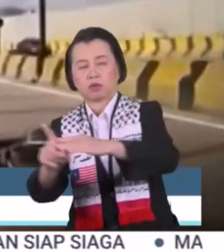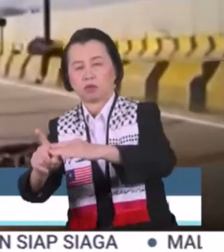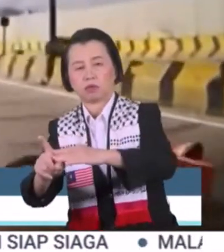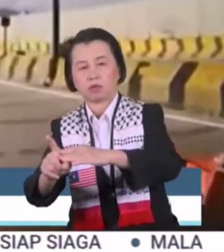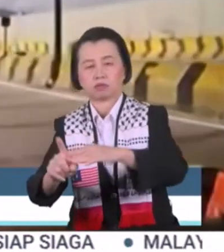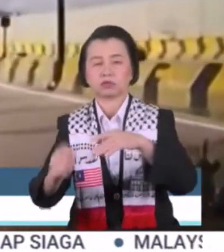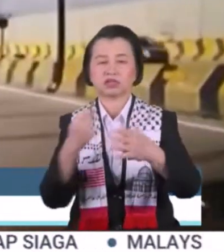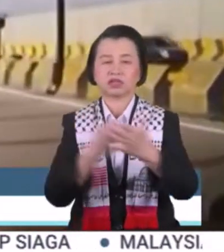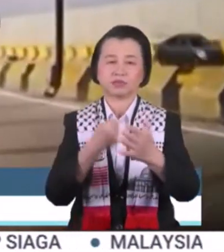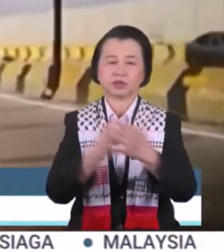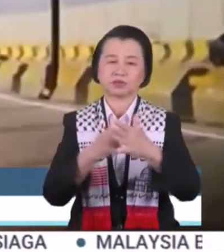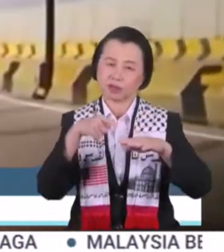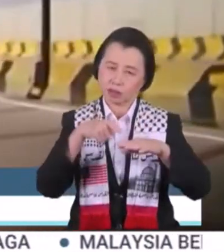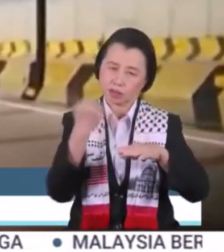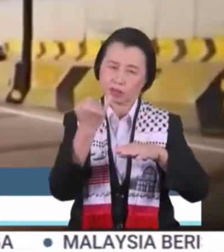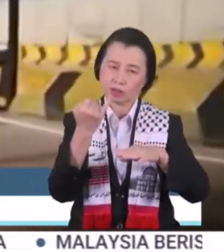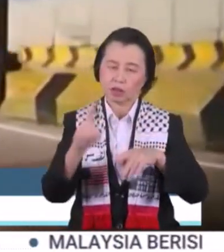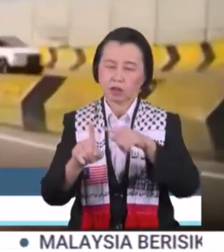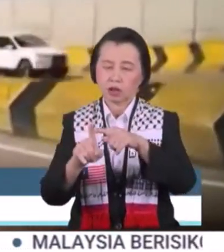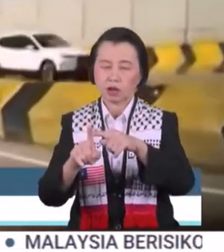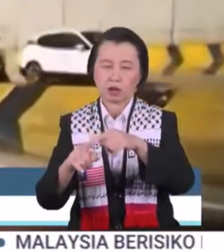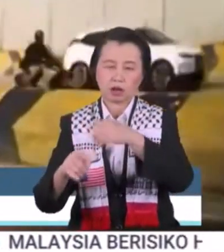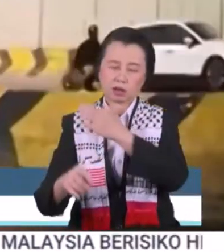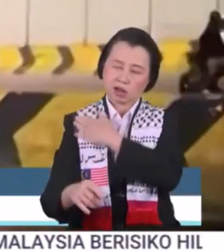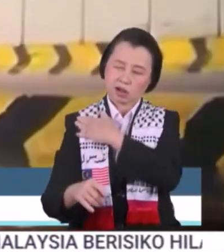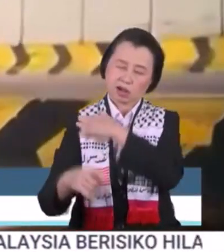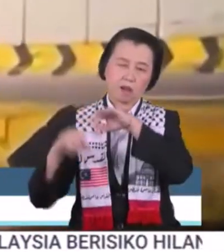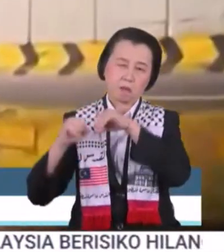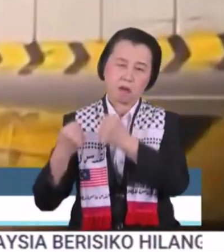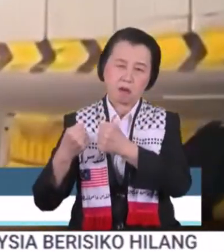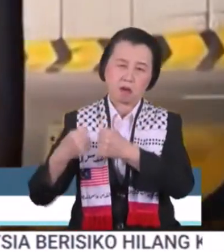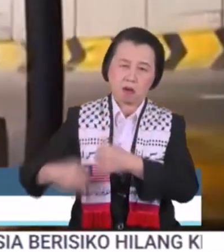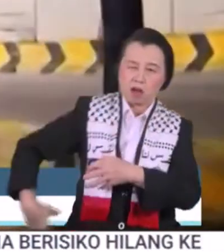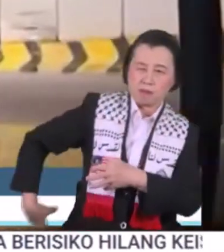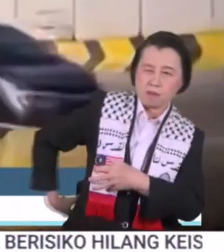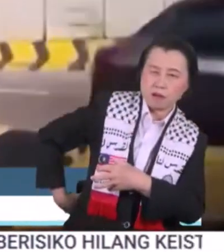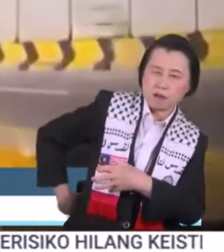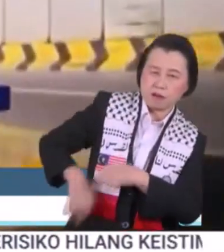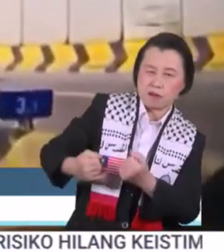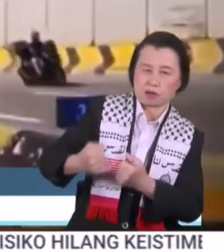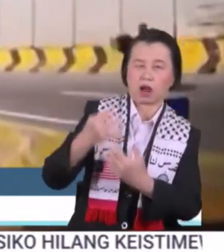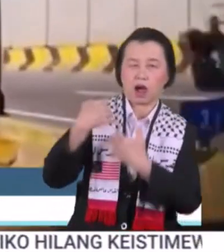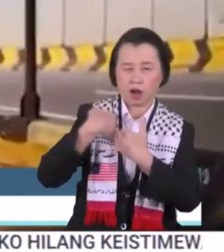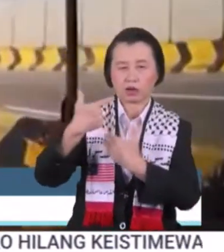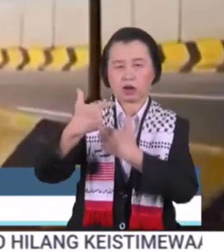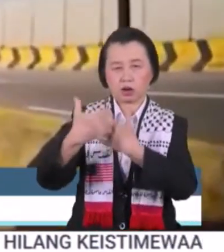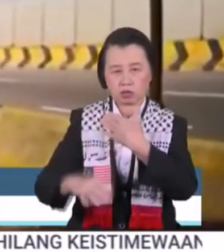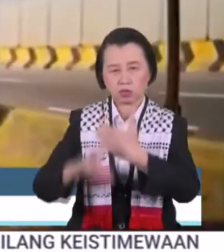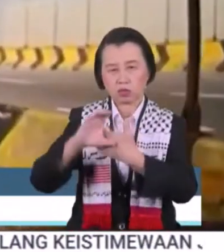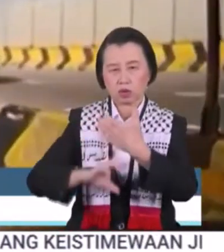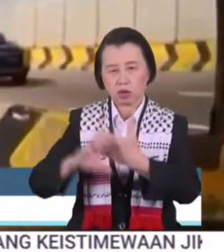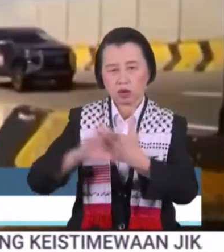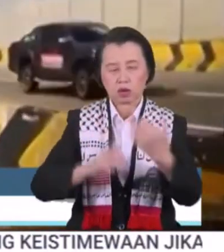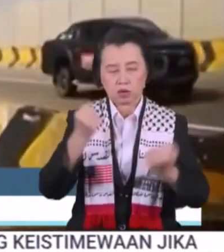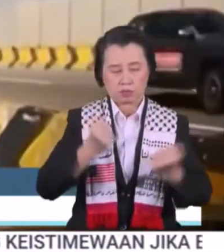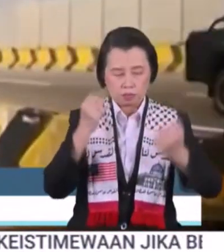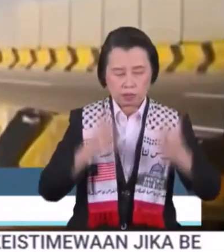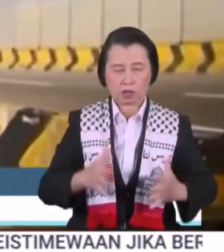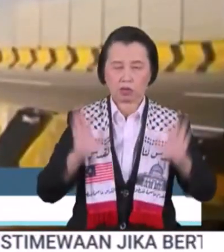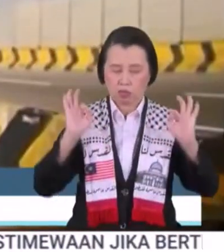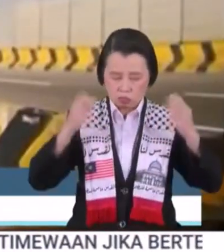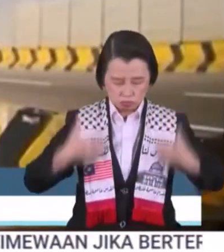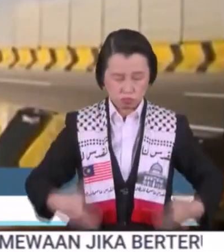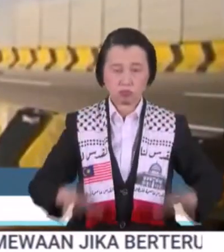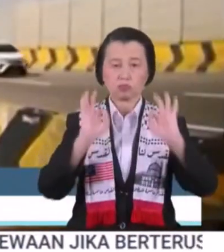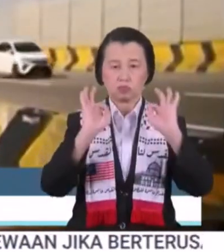secara tiba-tiba. Mangsa mengalami retak bahu kanan, tulang pinggul dan luka-luka manakala pemandu kereta tidak